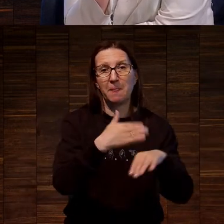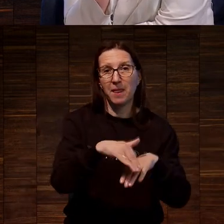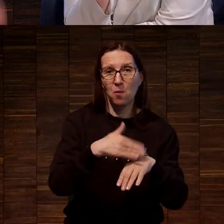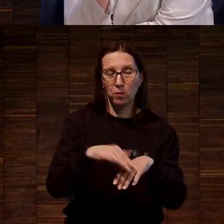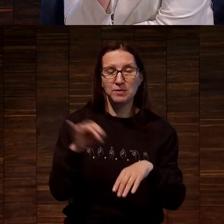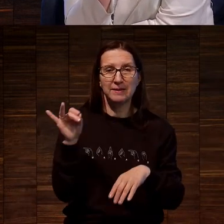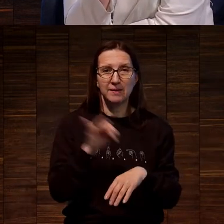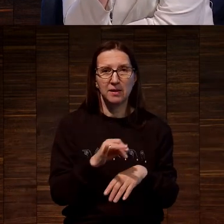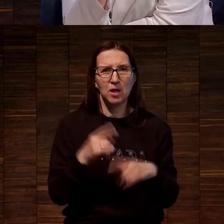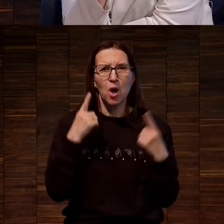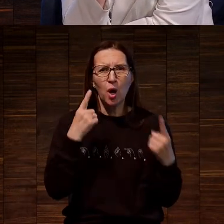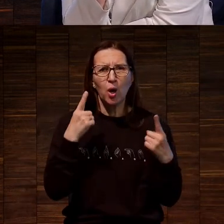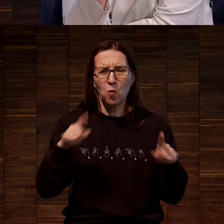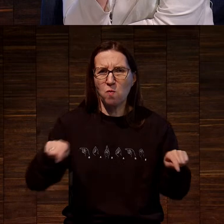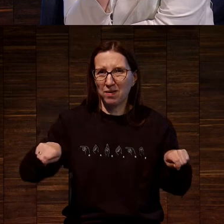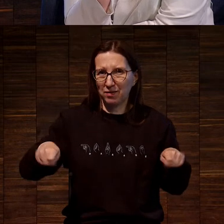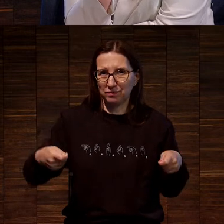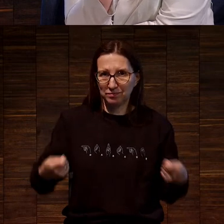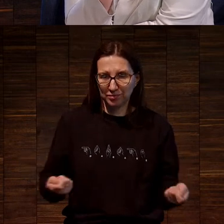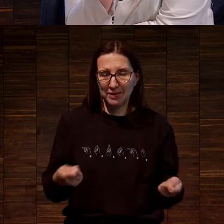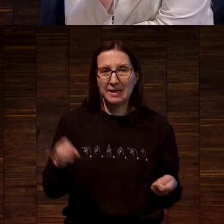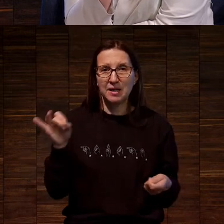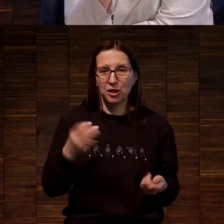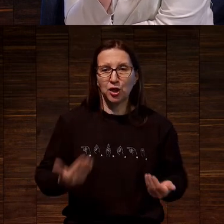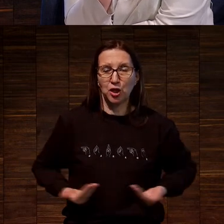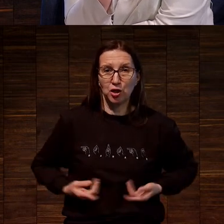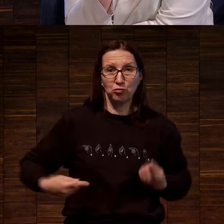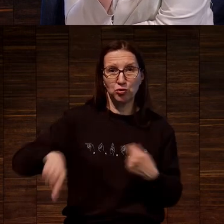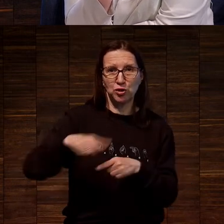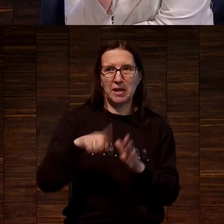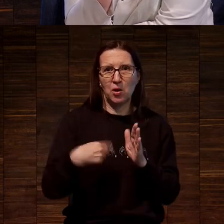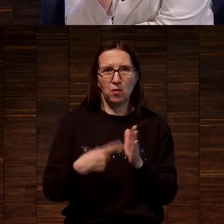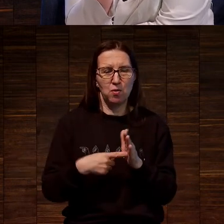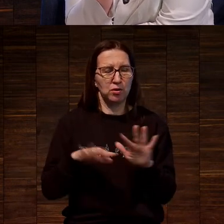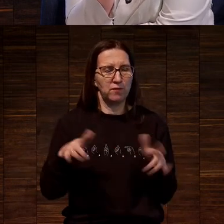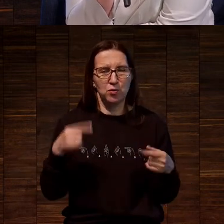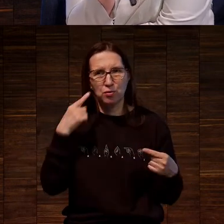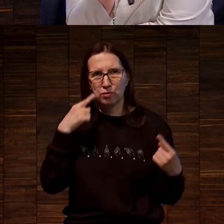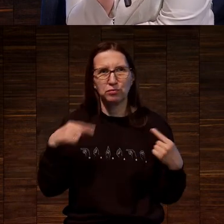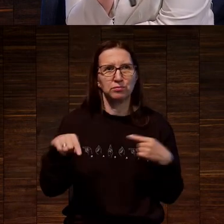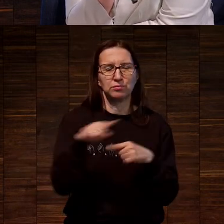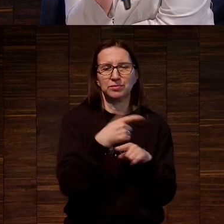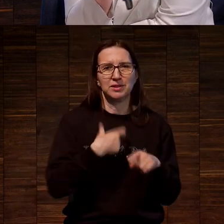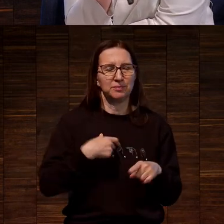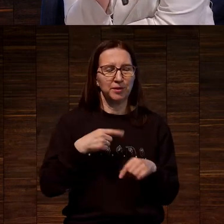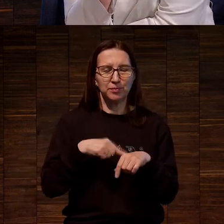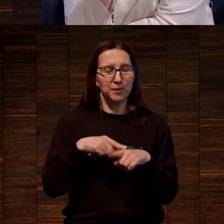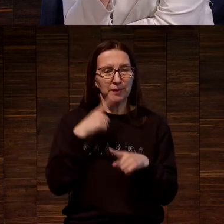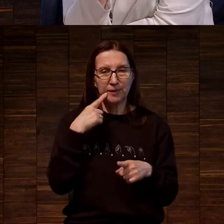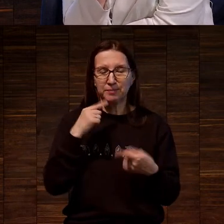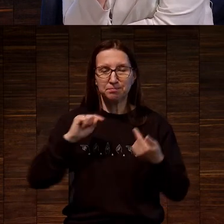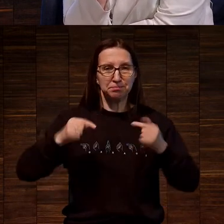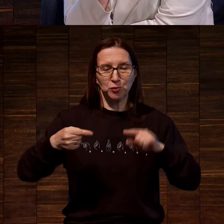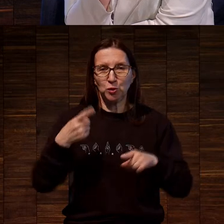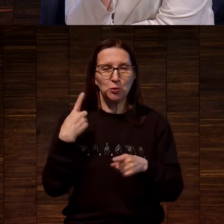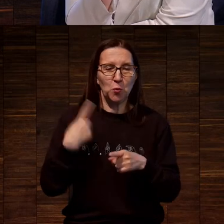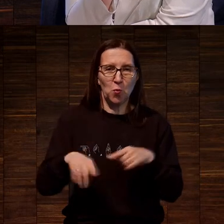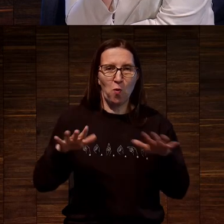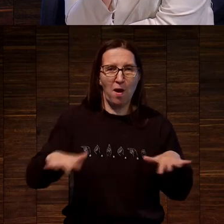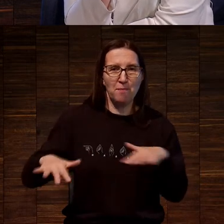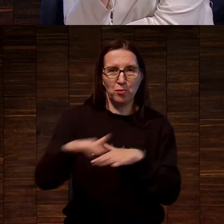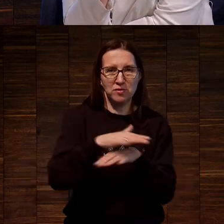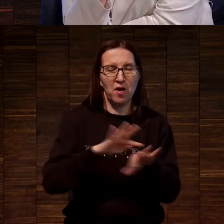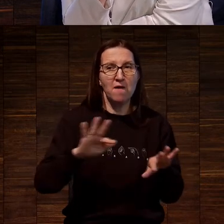довольно, довольно громко это все включило, и жители города вдруг могли очутиться в другом пространстве благодаря тому, что они